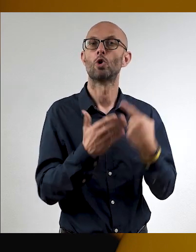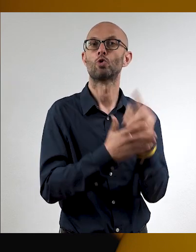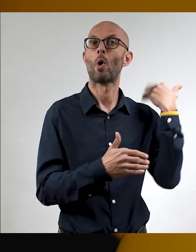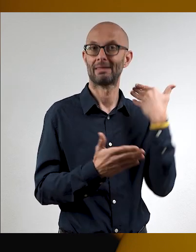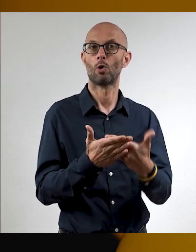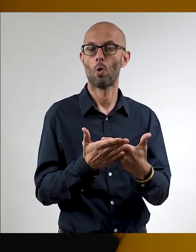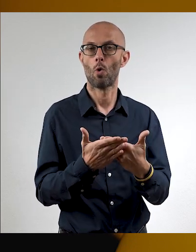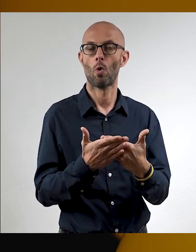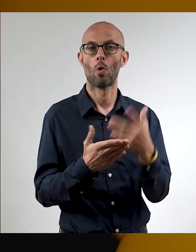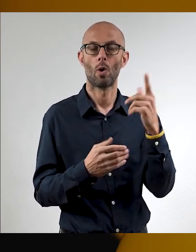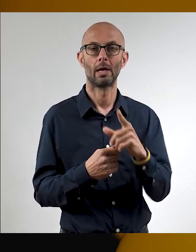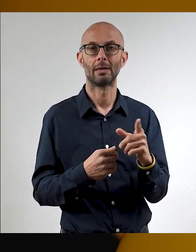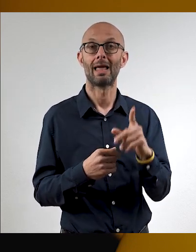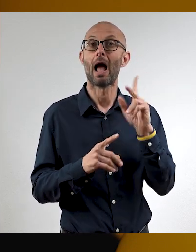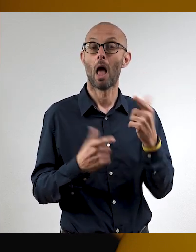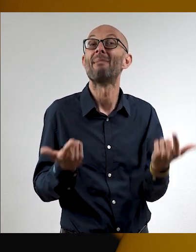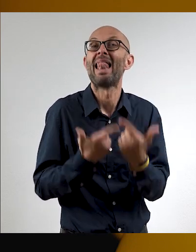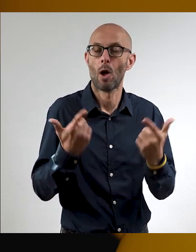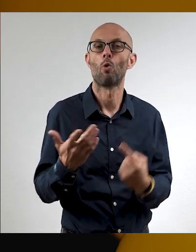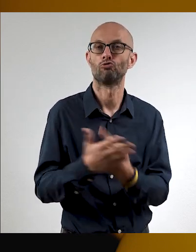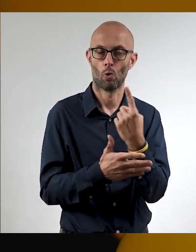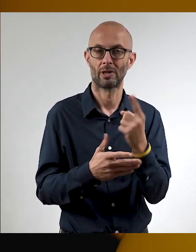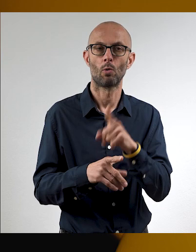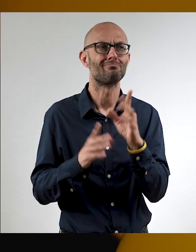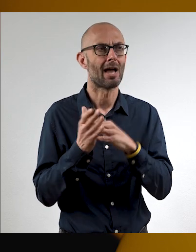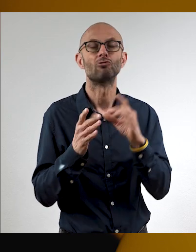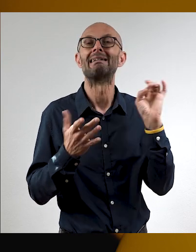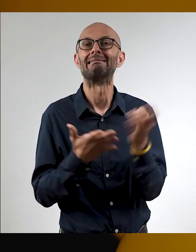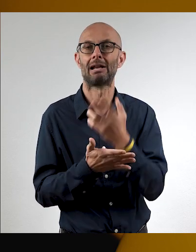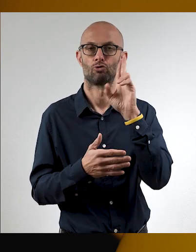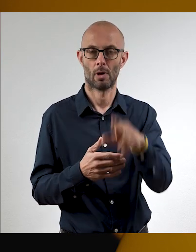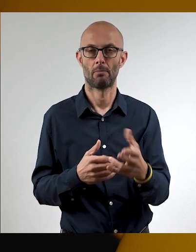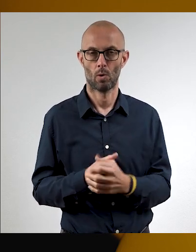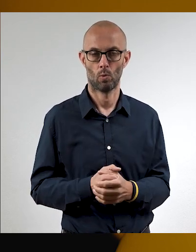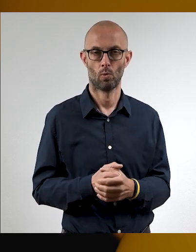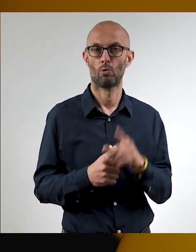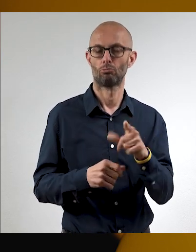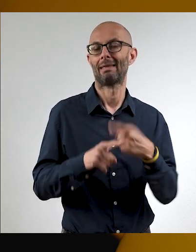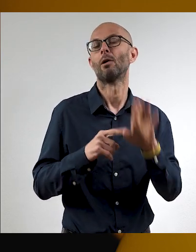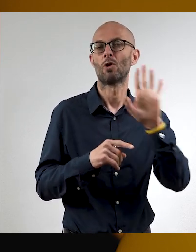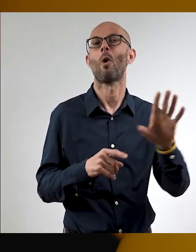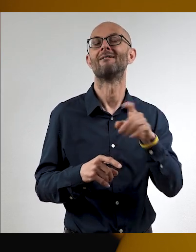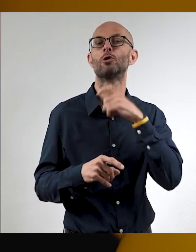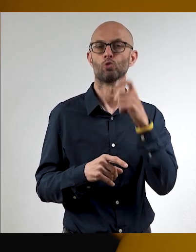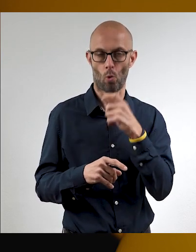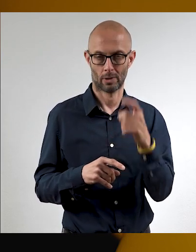zgodilo, kaj bi se lahko zgodilo in kakšno srečo je imel. To je del njegove